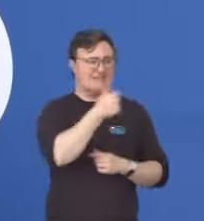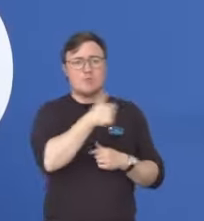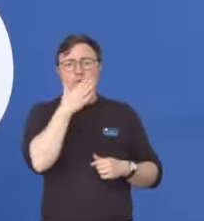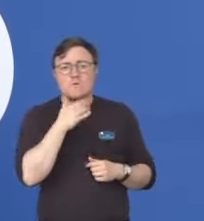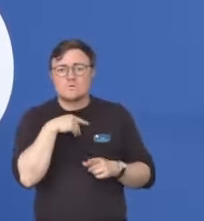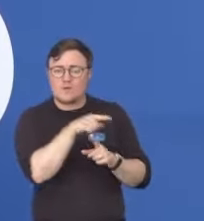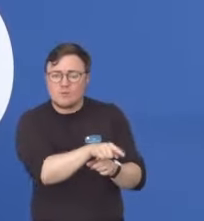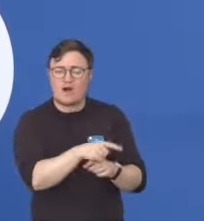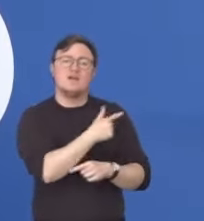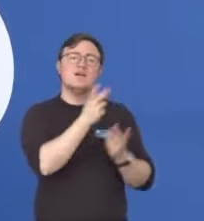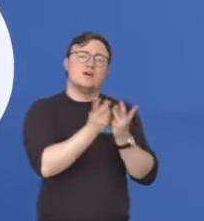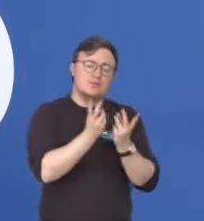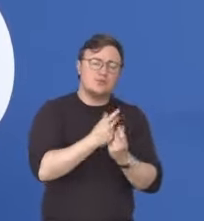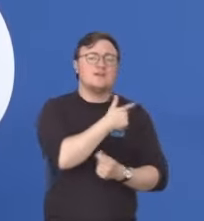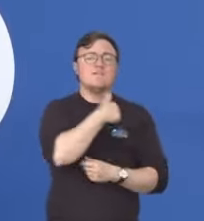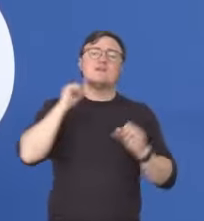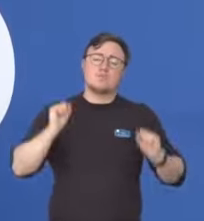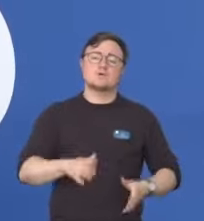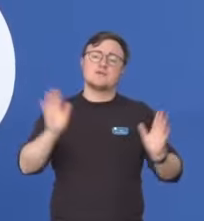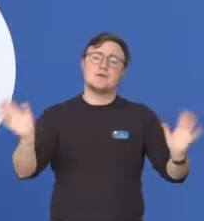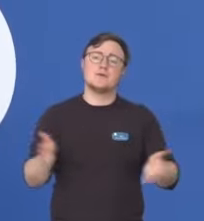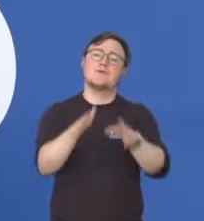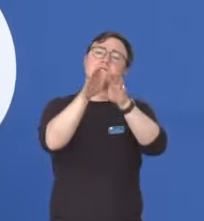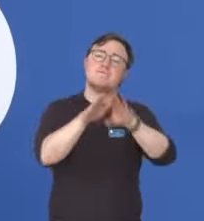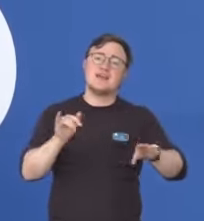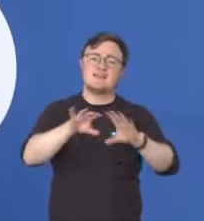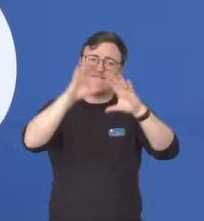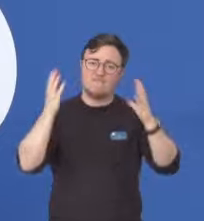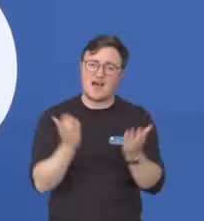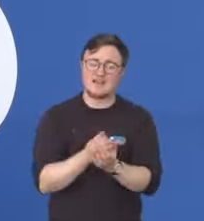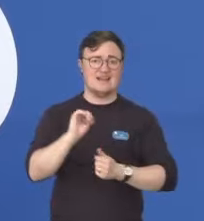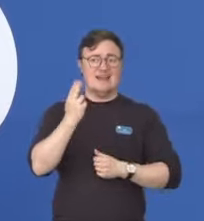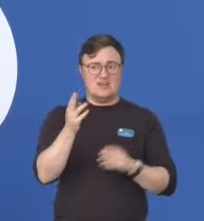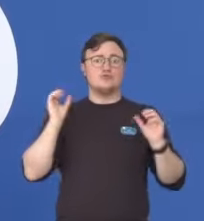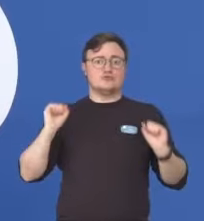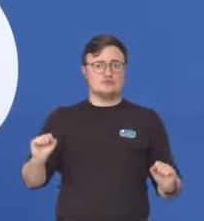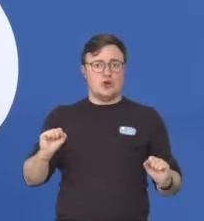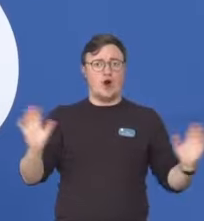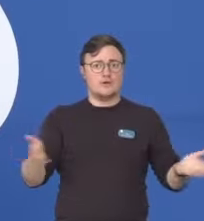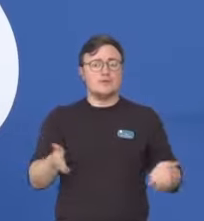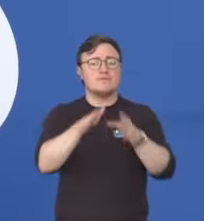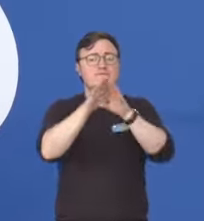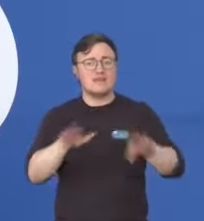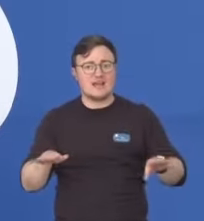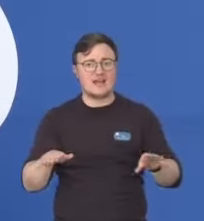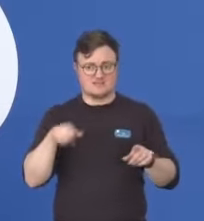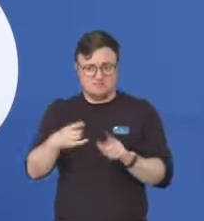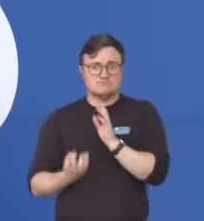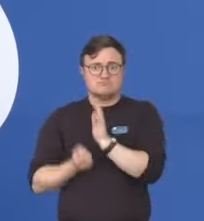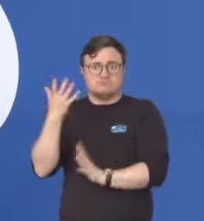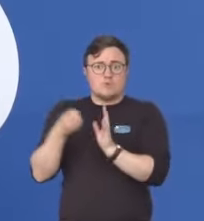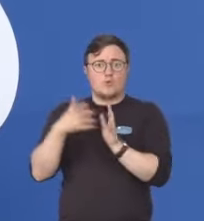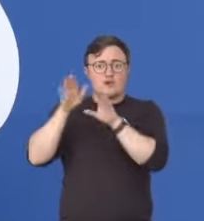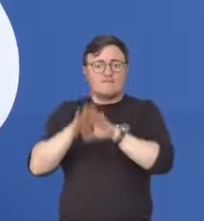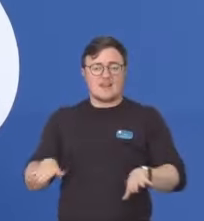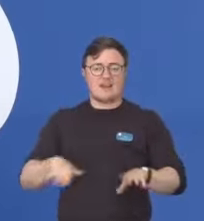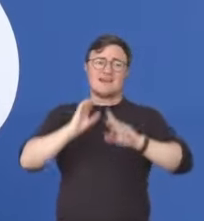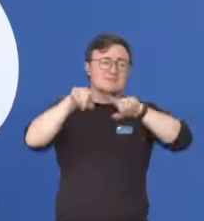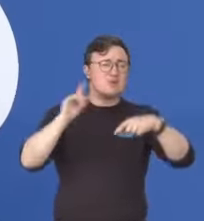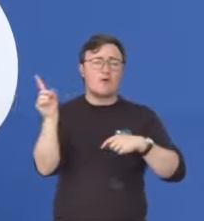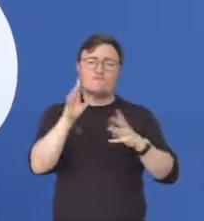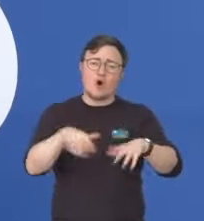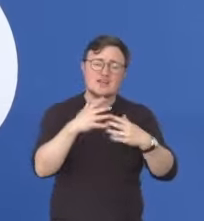att mäkla fred i världen, att EU ska vara den fredsorganisation som det ändå grundades som att vara. Att oavsett om det är krig i Mellanöstern runt om i världen